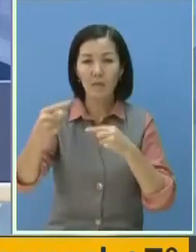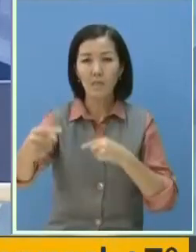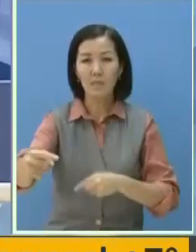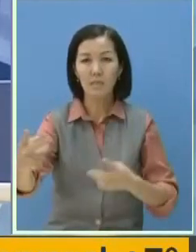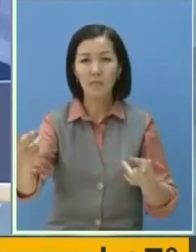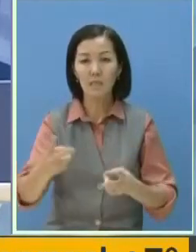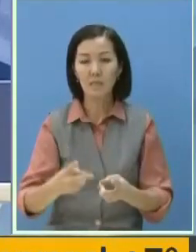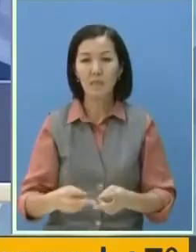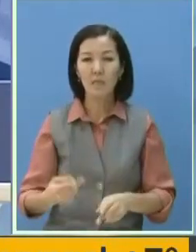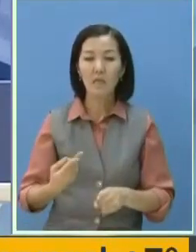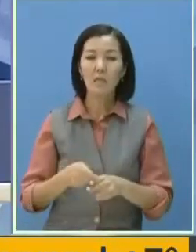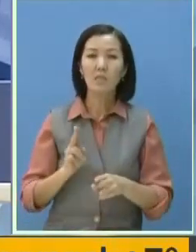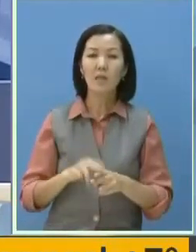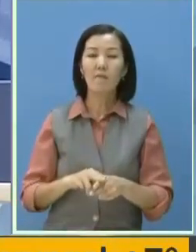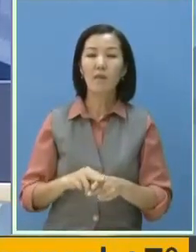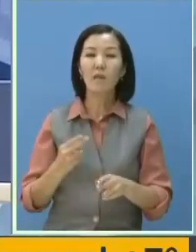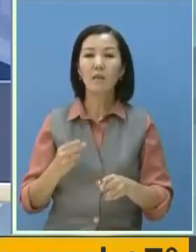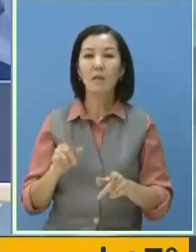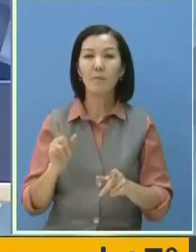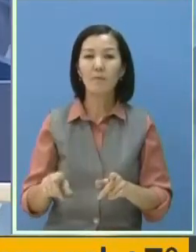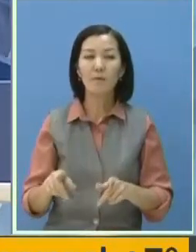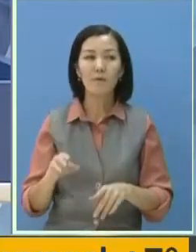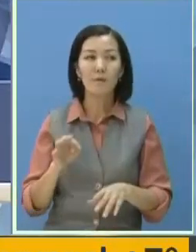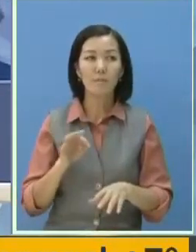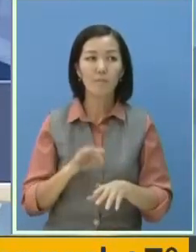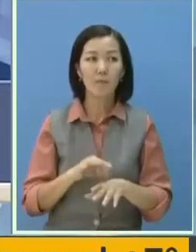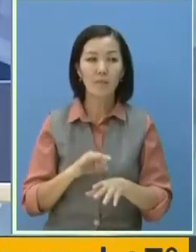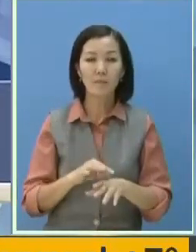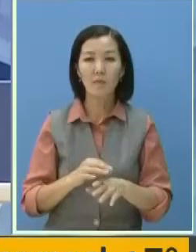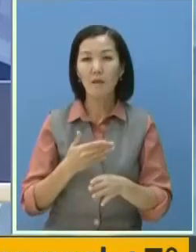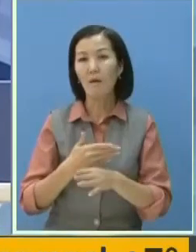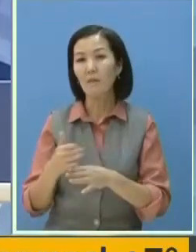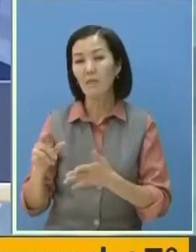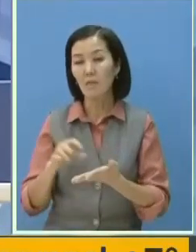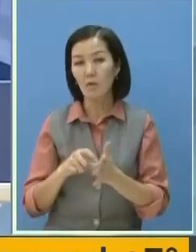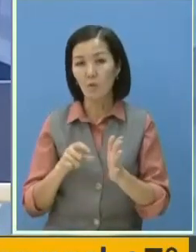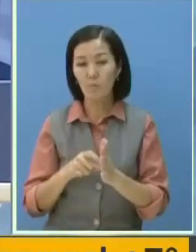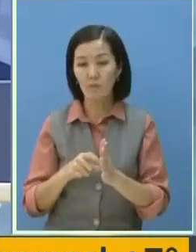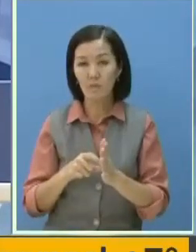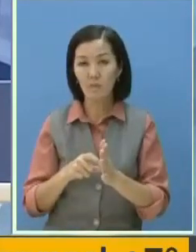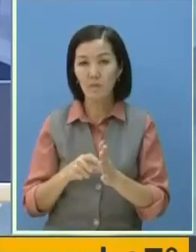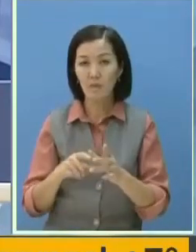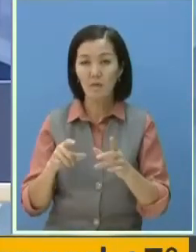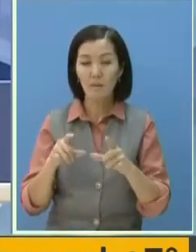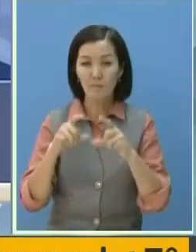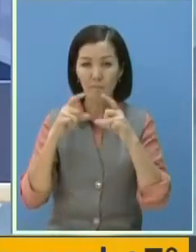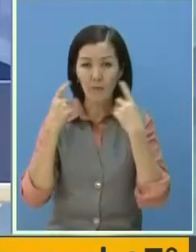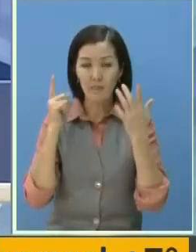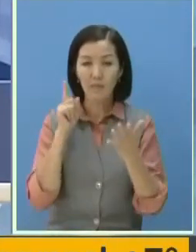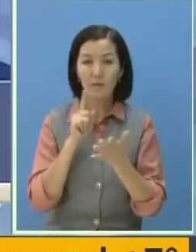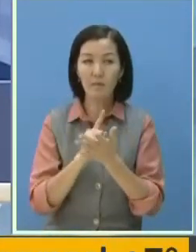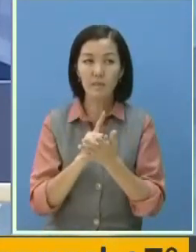То есть человек, который заболел у вас в семье, он должен быть в отдельной комнате и при этом в маске.